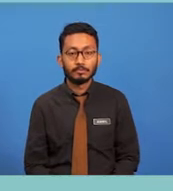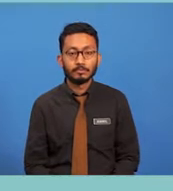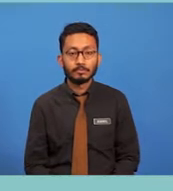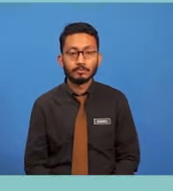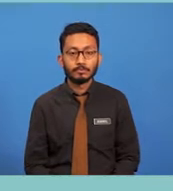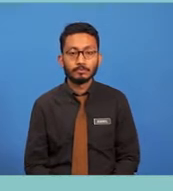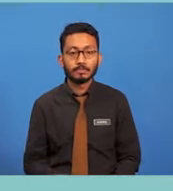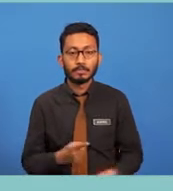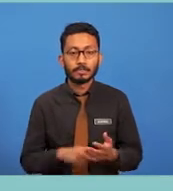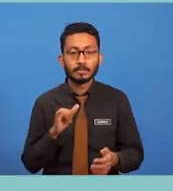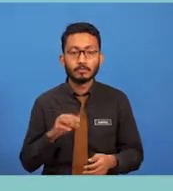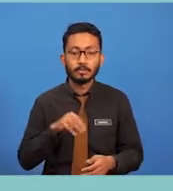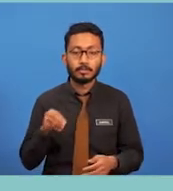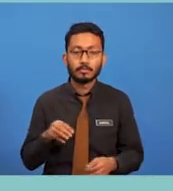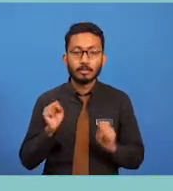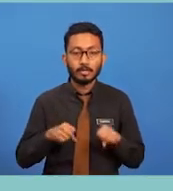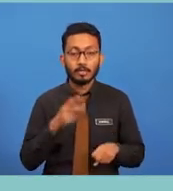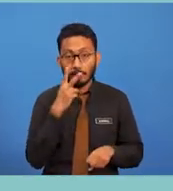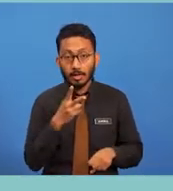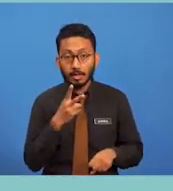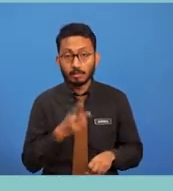Apa yang murid-murid dapat perhatikan?